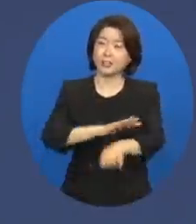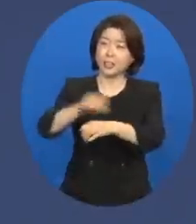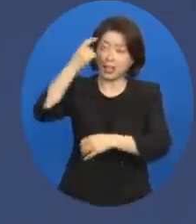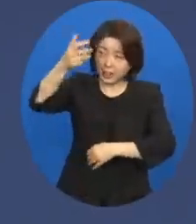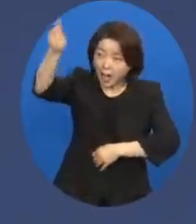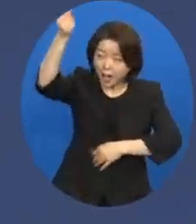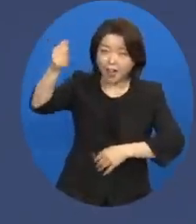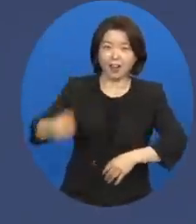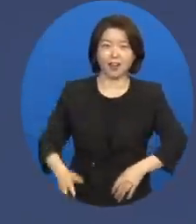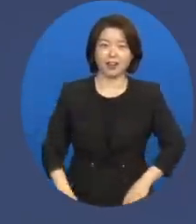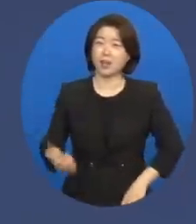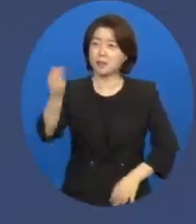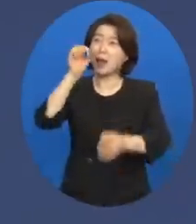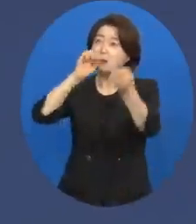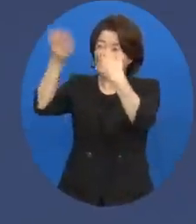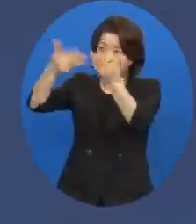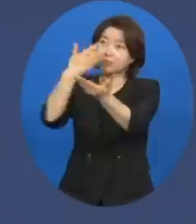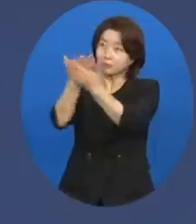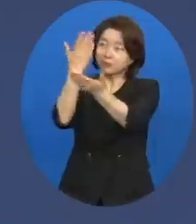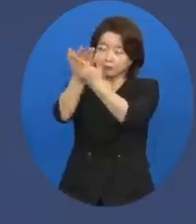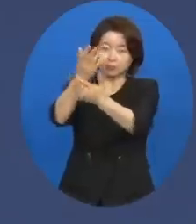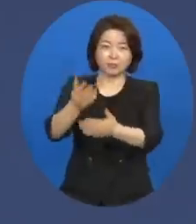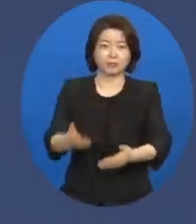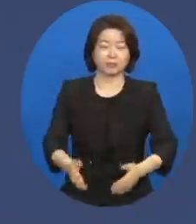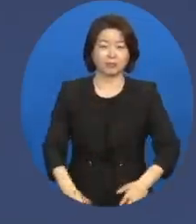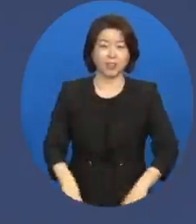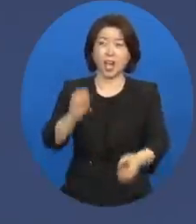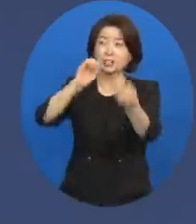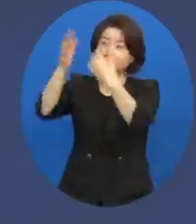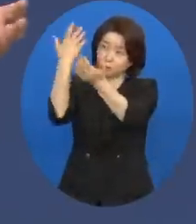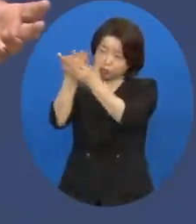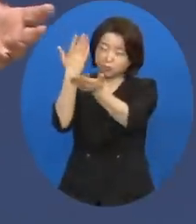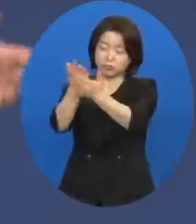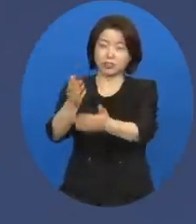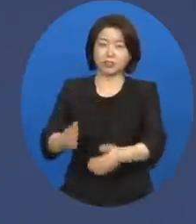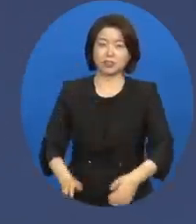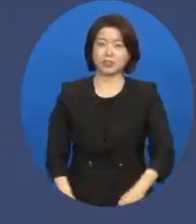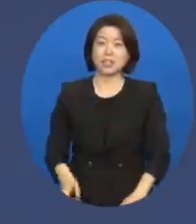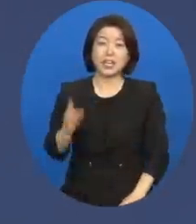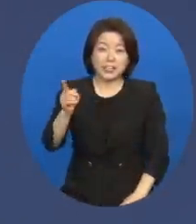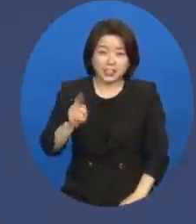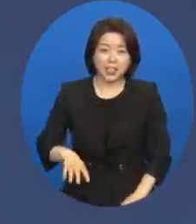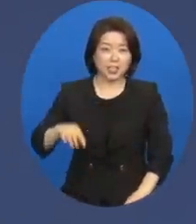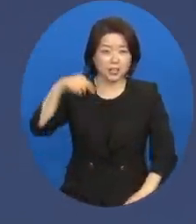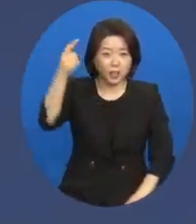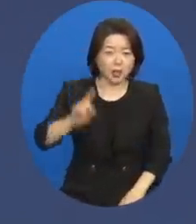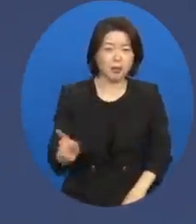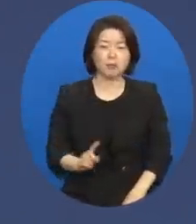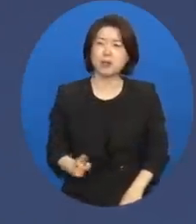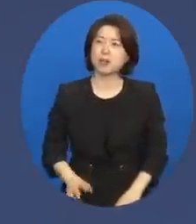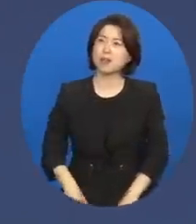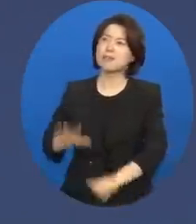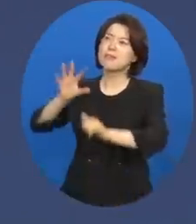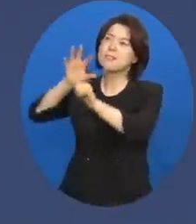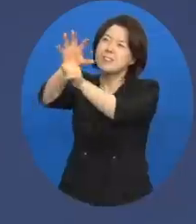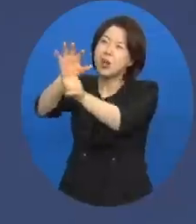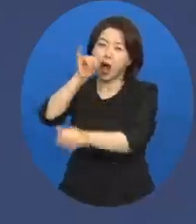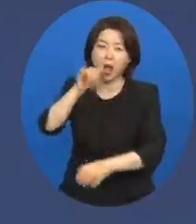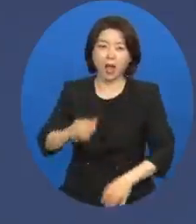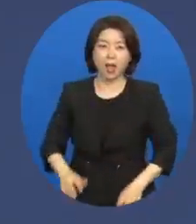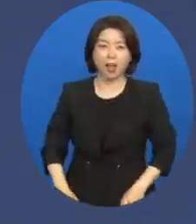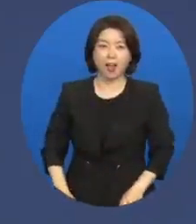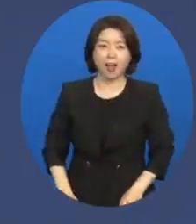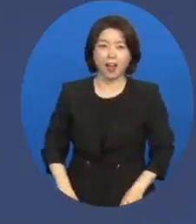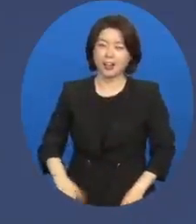생각하시고 빨리 응답하세요. 응답하시라고. 이러다가 나중에는 거의 공갈 협박까지 해요. 그래